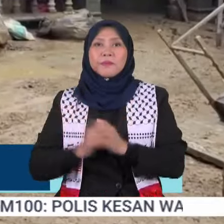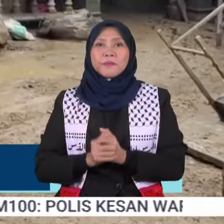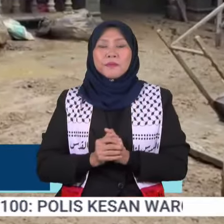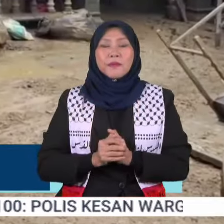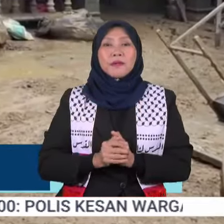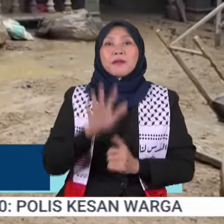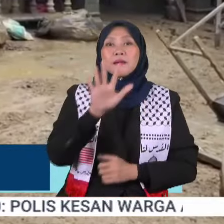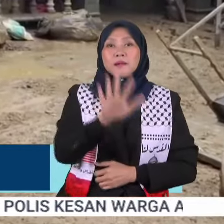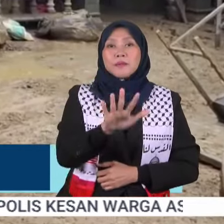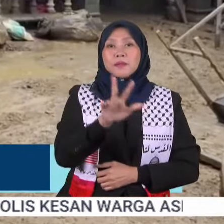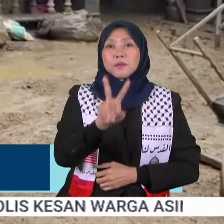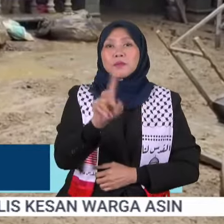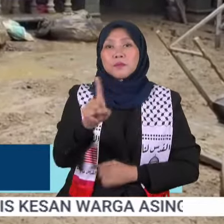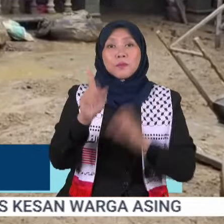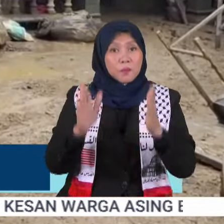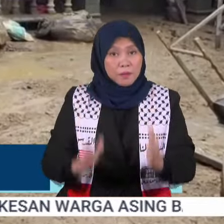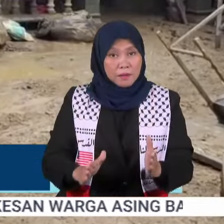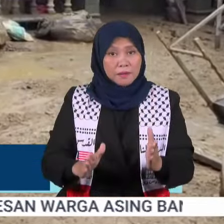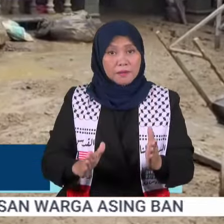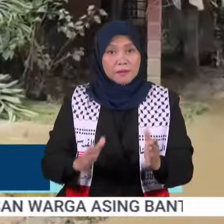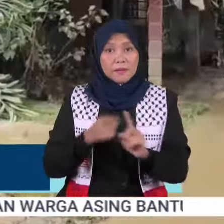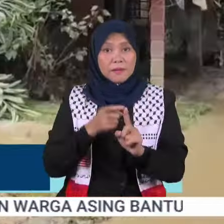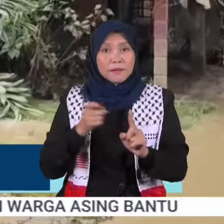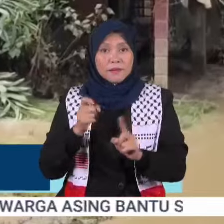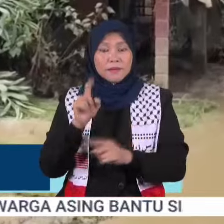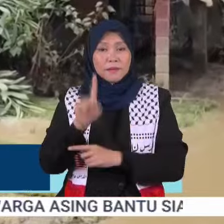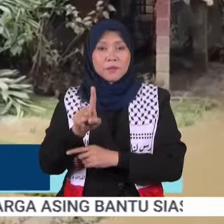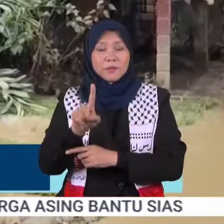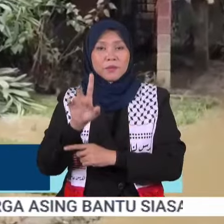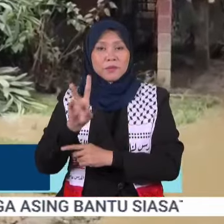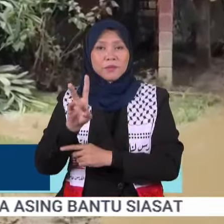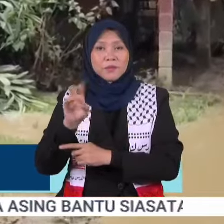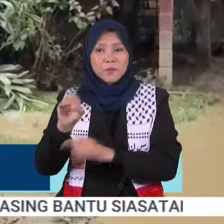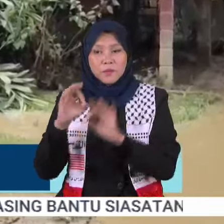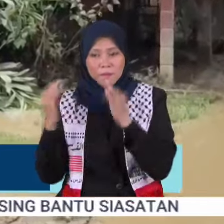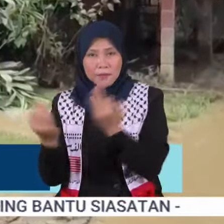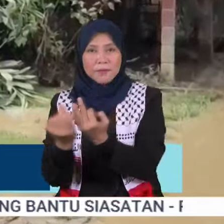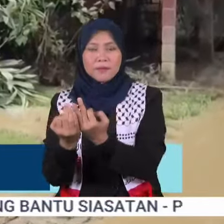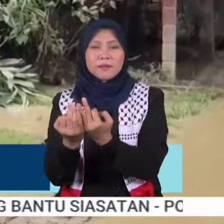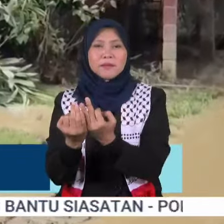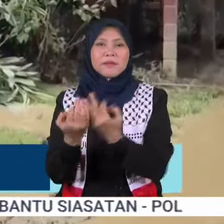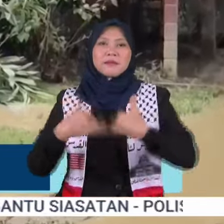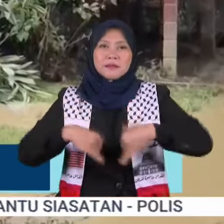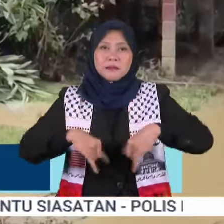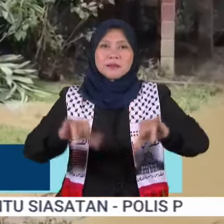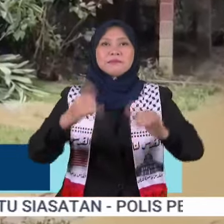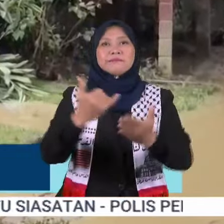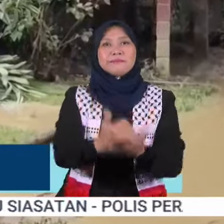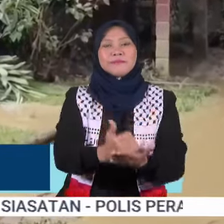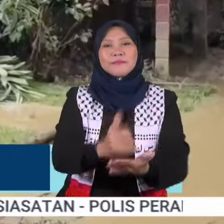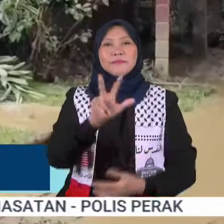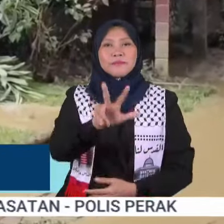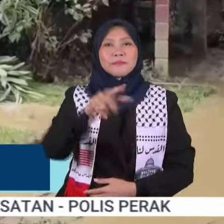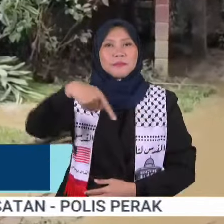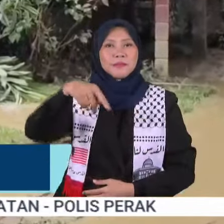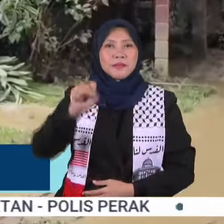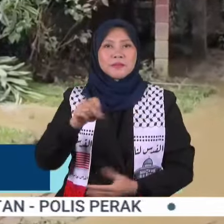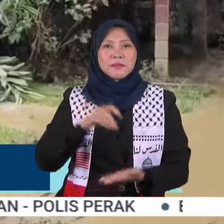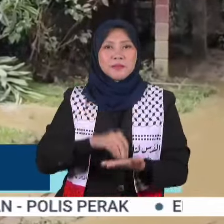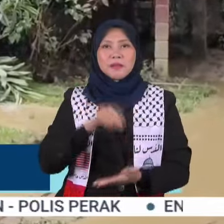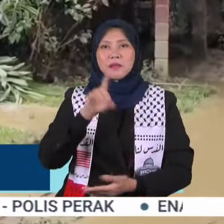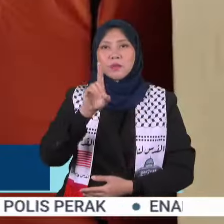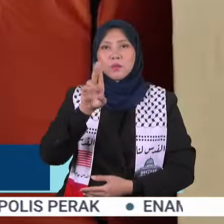adalah 521 orang daripada 170 keluarga kini masih ditempatkan di 3 PPS di